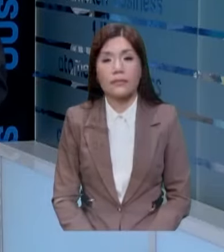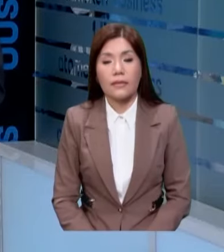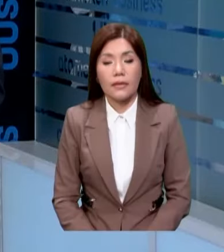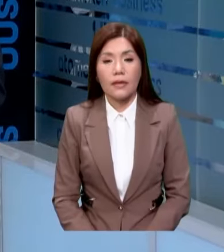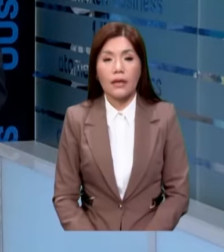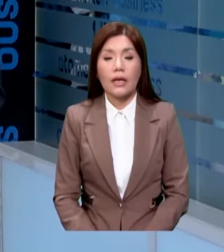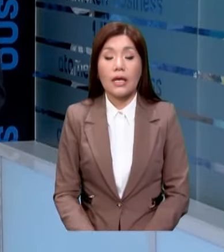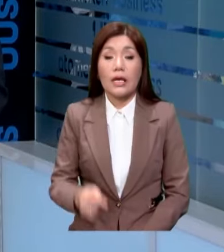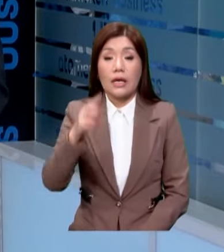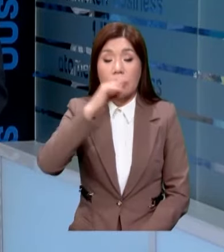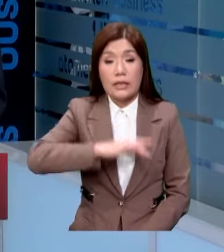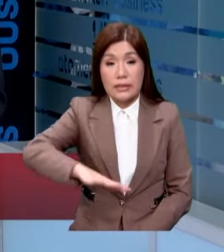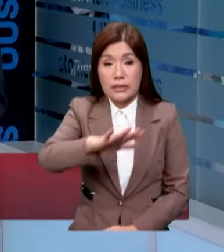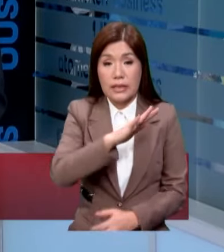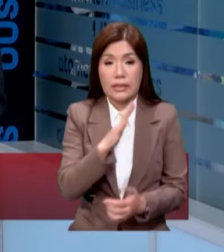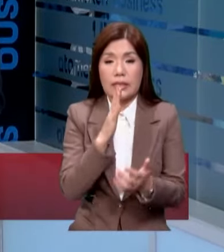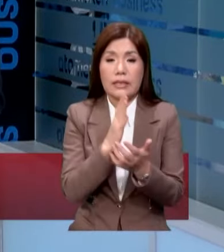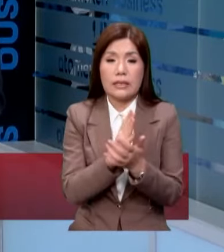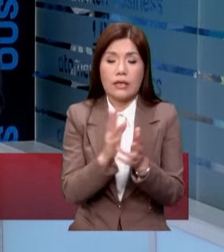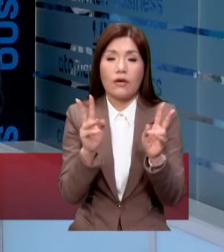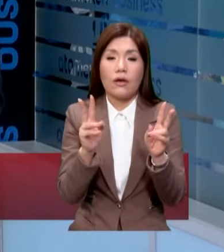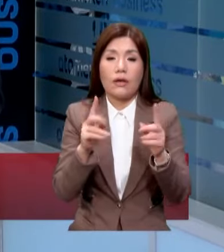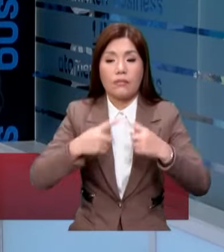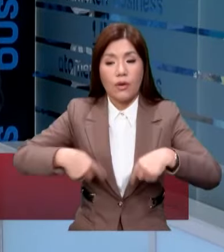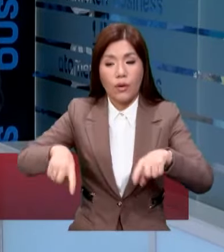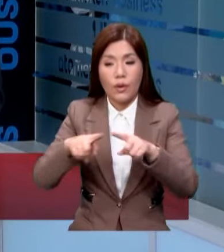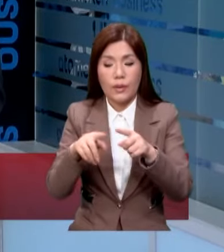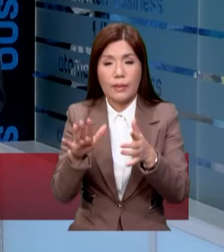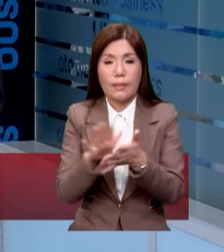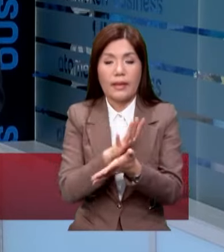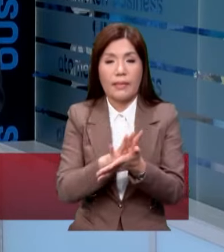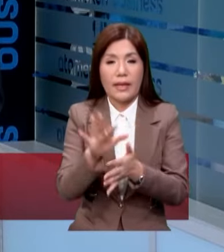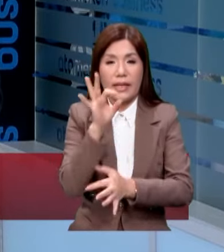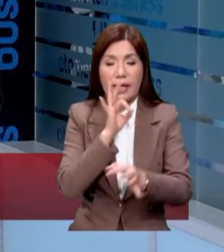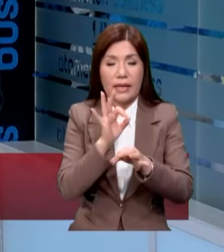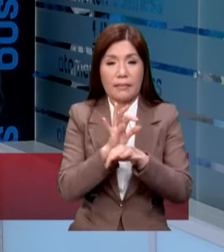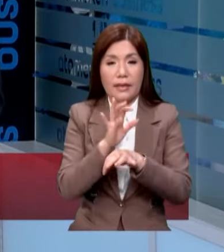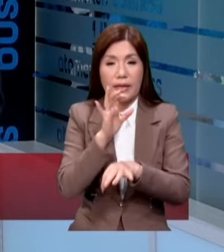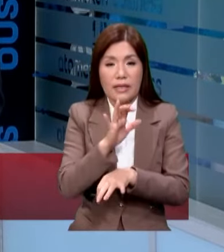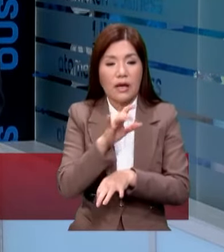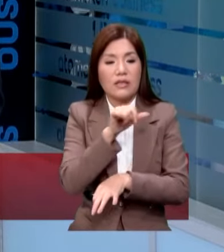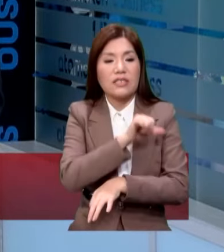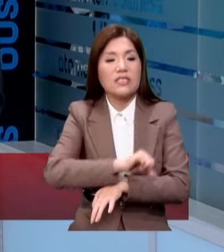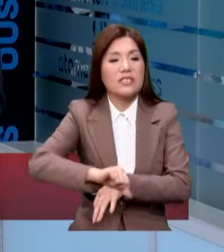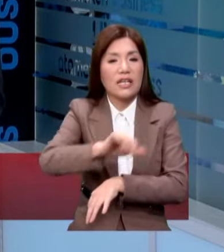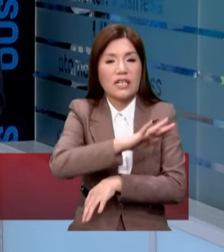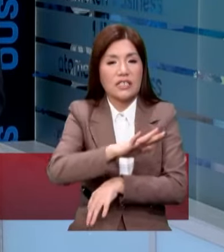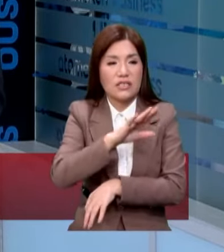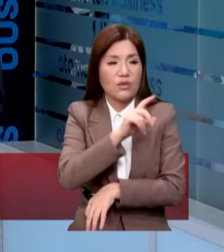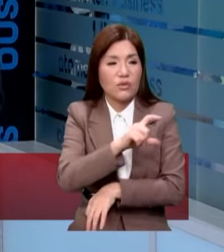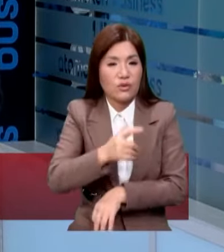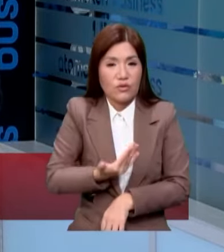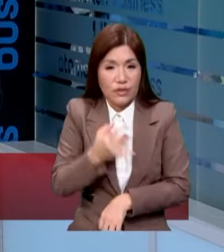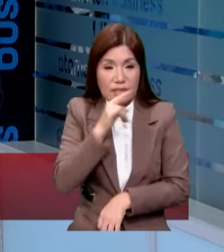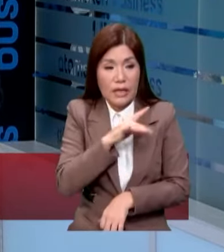Другим темам. В нашей стране действовала так называемая функция доставки бесплатных лекарств для казахстанцев, проживающих за границей.